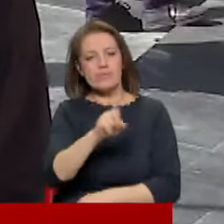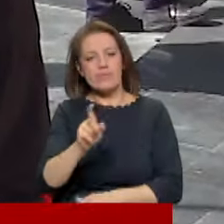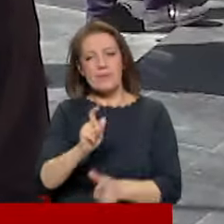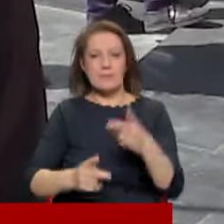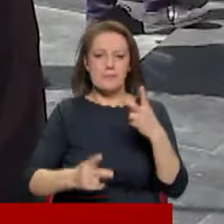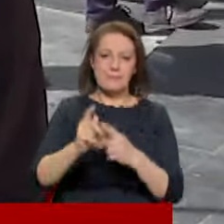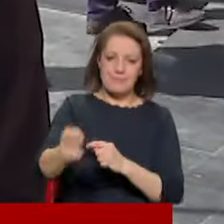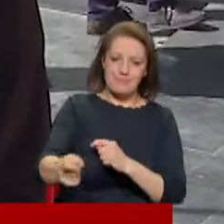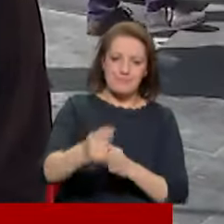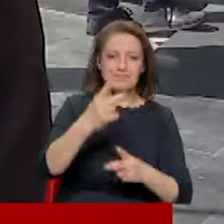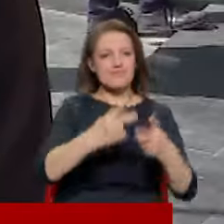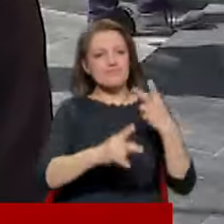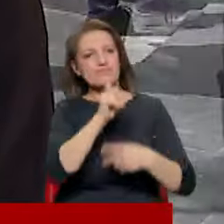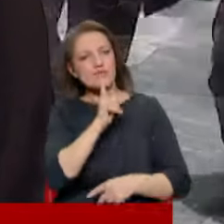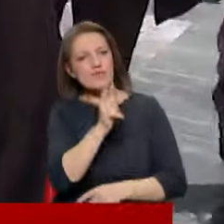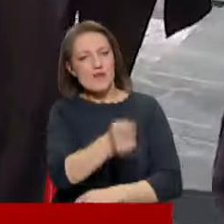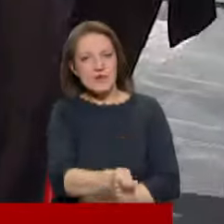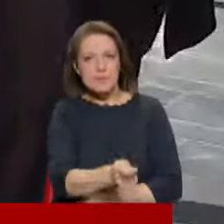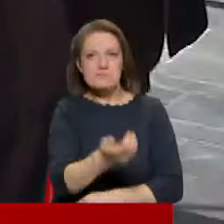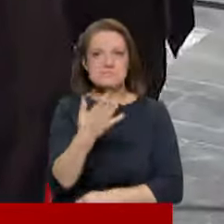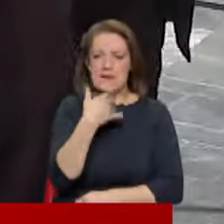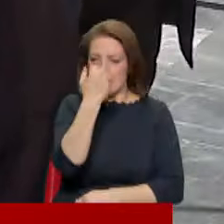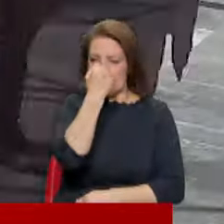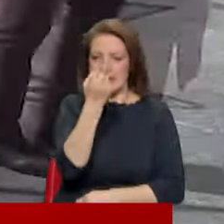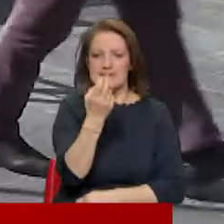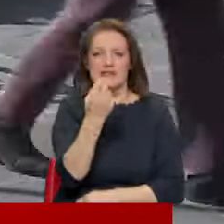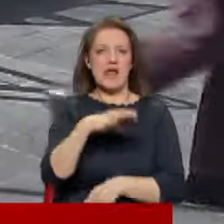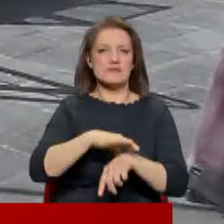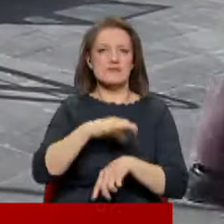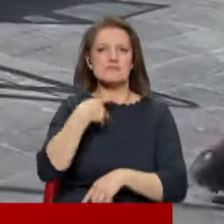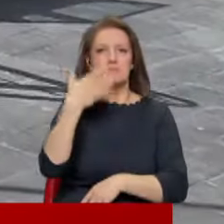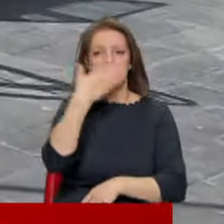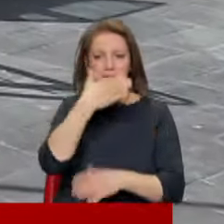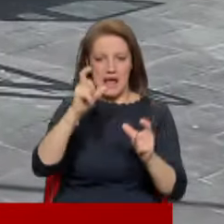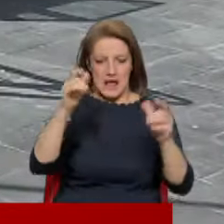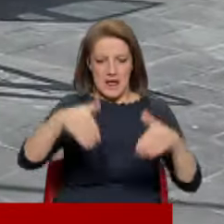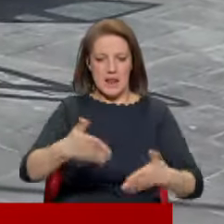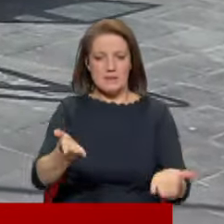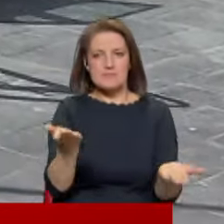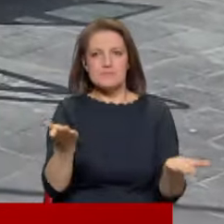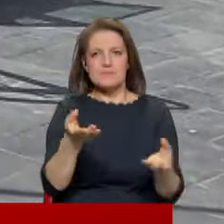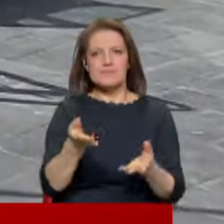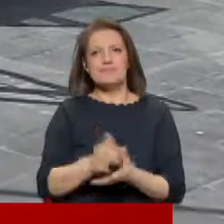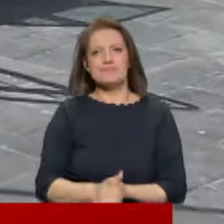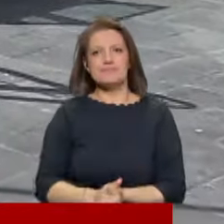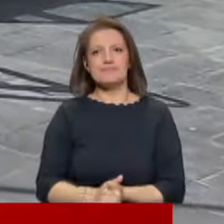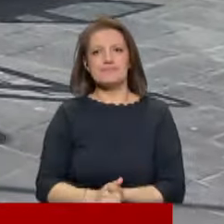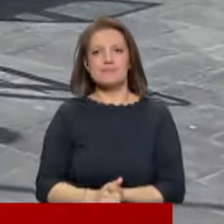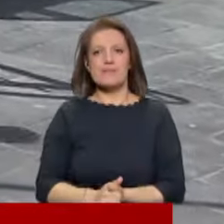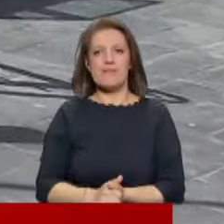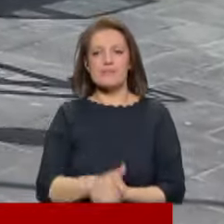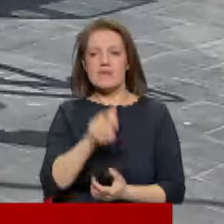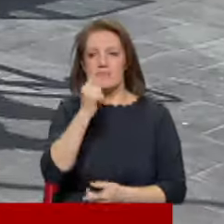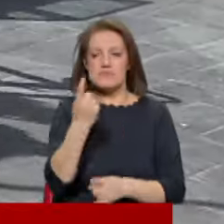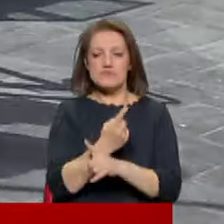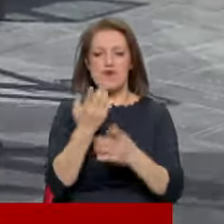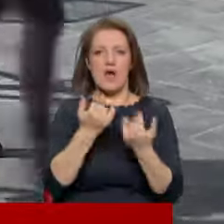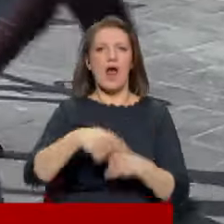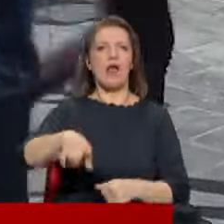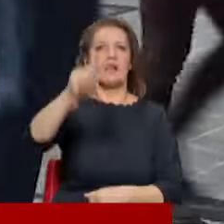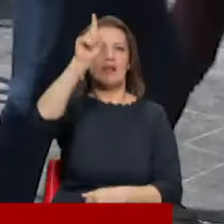veriyorum, öyle zaman oluyor 100 veriyorum. Ben kanser hastasıyım. Ramazan geldi, ez mübarek gün geldi. Hiçbir şey alıp yemeyiz.